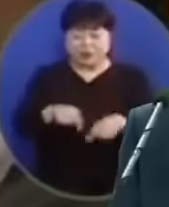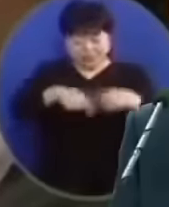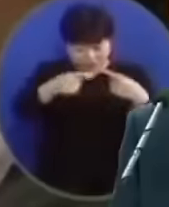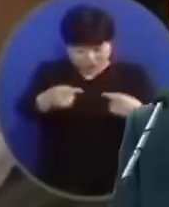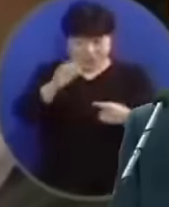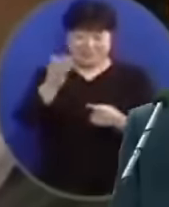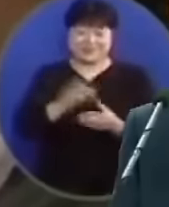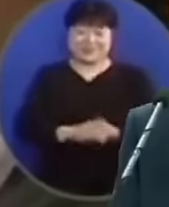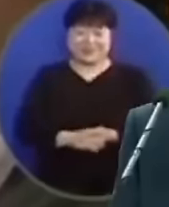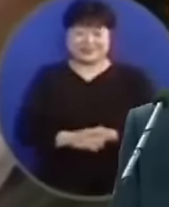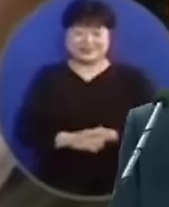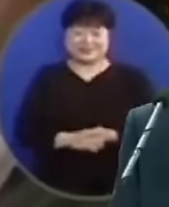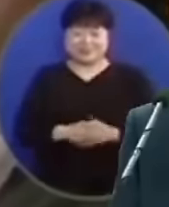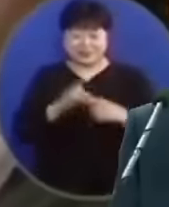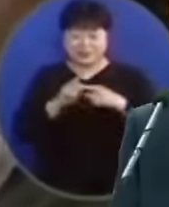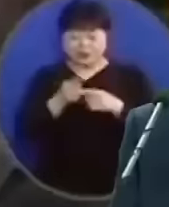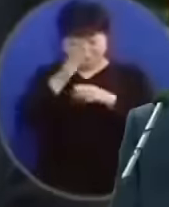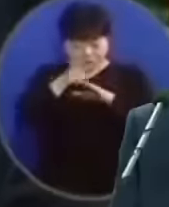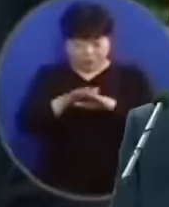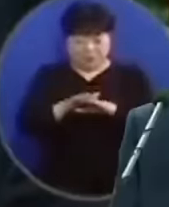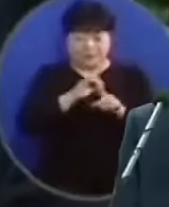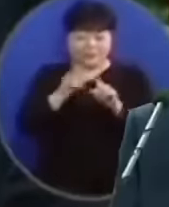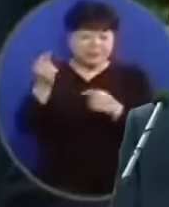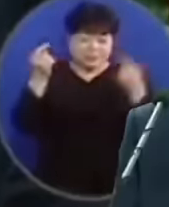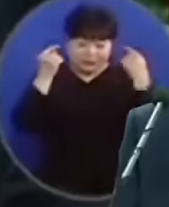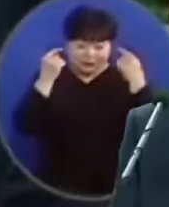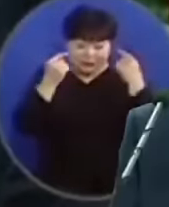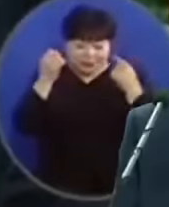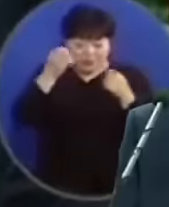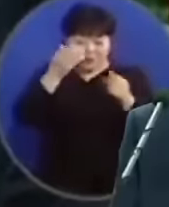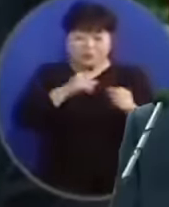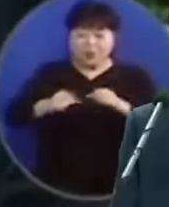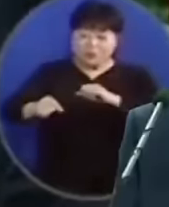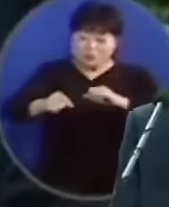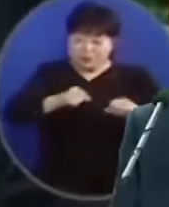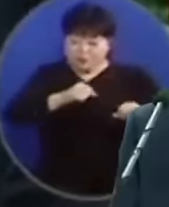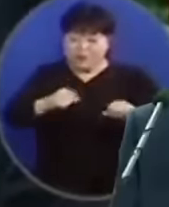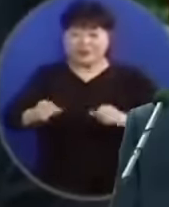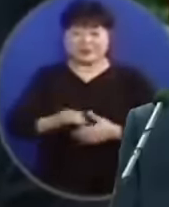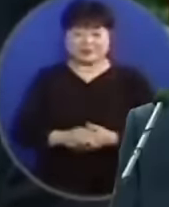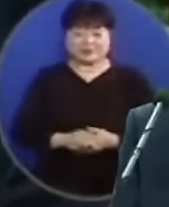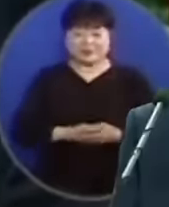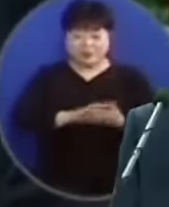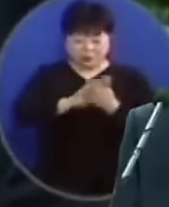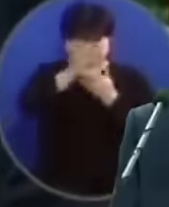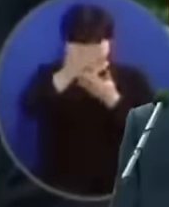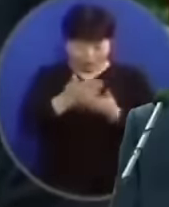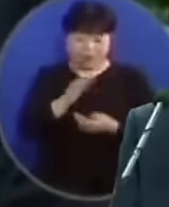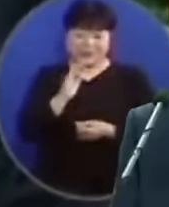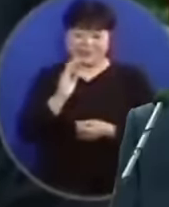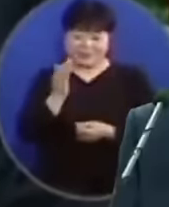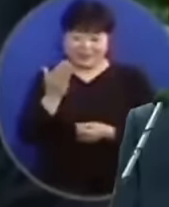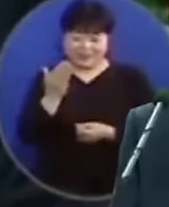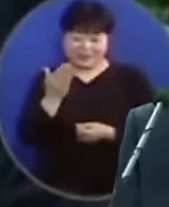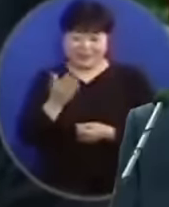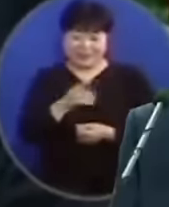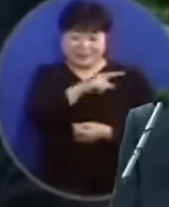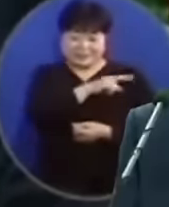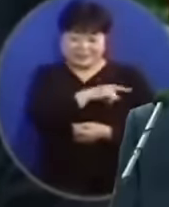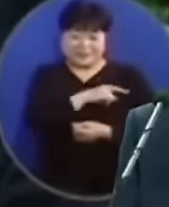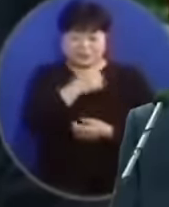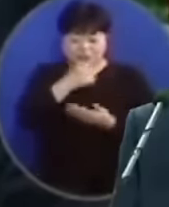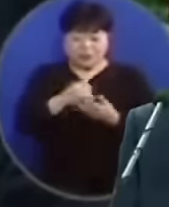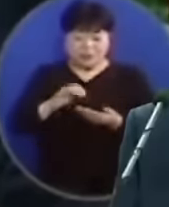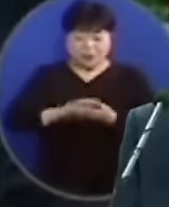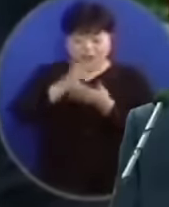출석하라는 것입니다. 교회 예배에 와서 말씀을 들으면 성령이 운행하신 곳에 와 있으면 변화가 다가오는 것입니다. 개인이